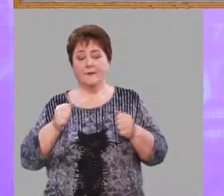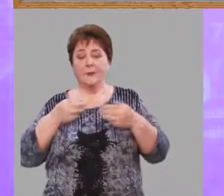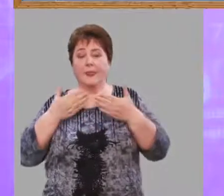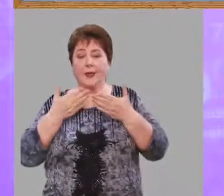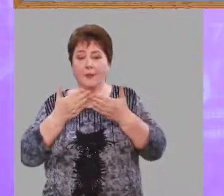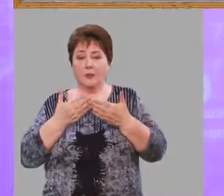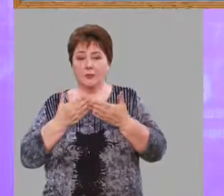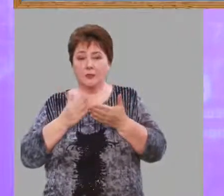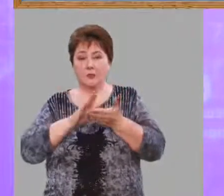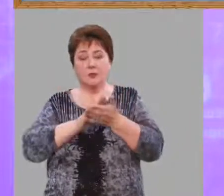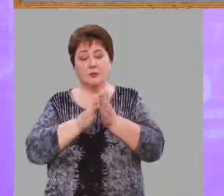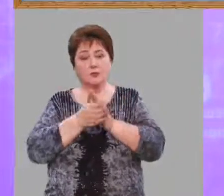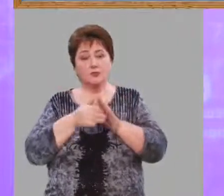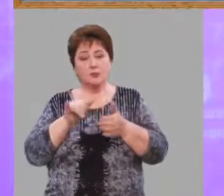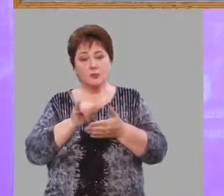Прочитайте условия.